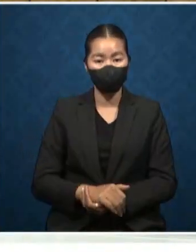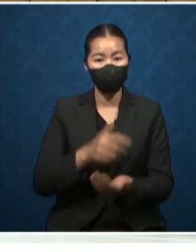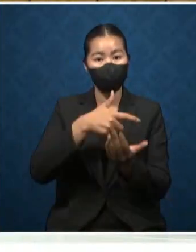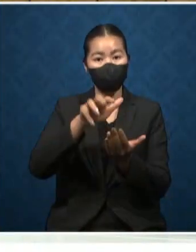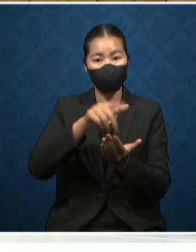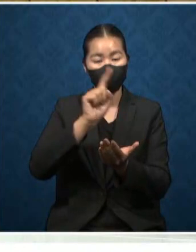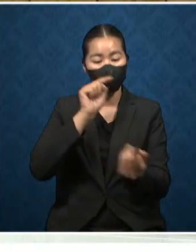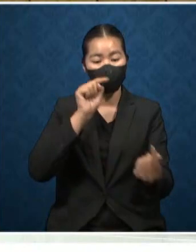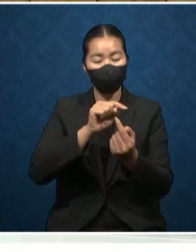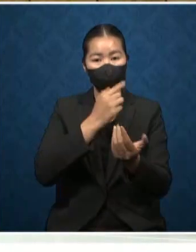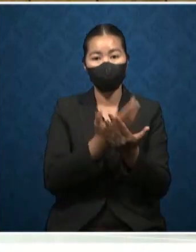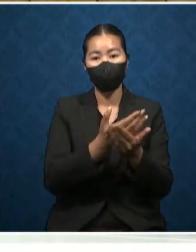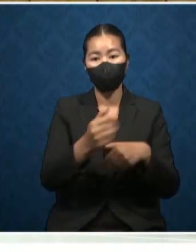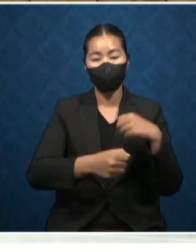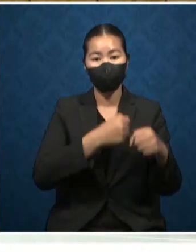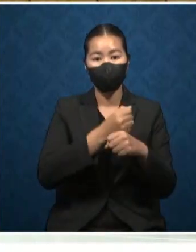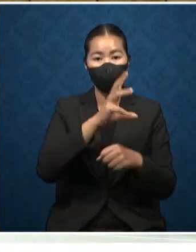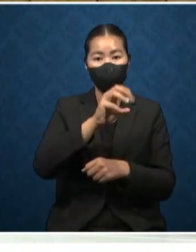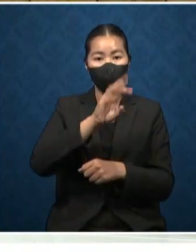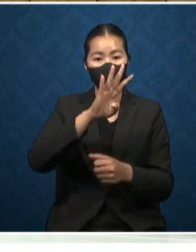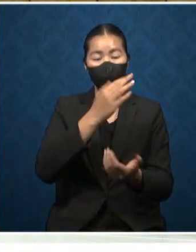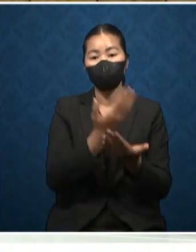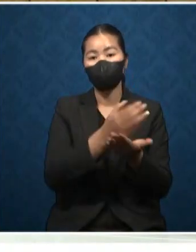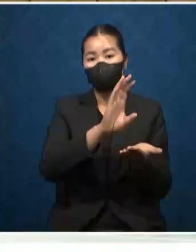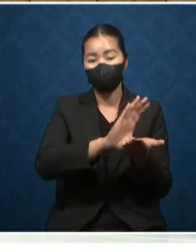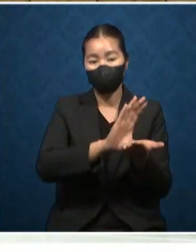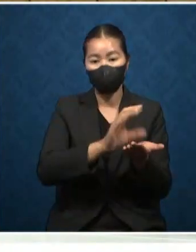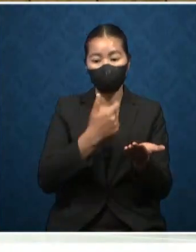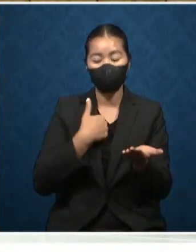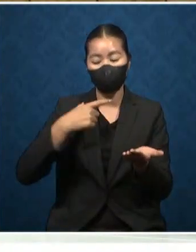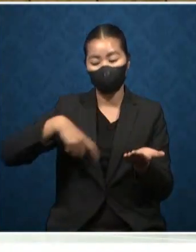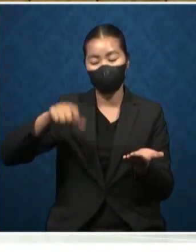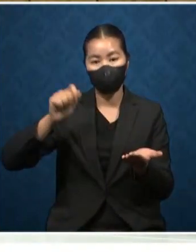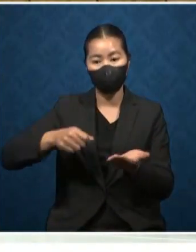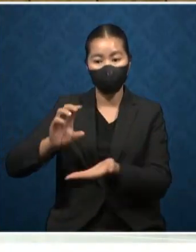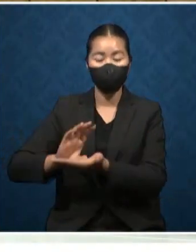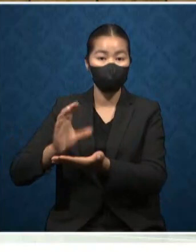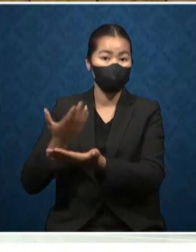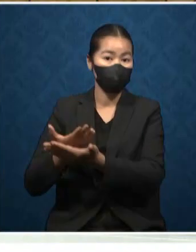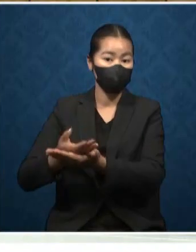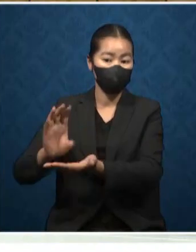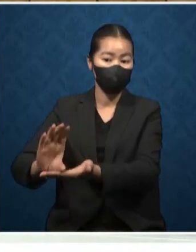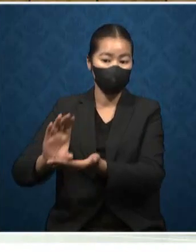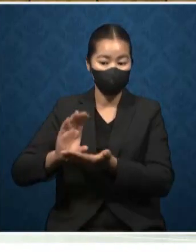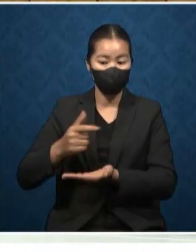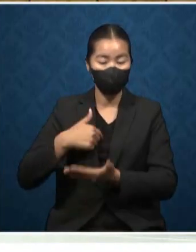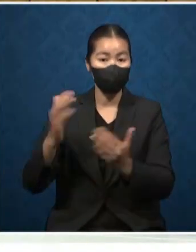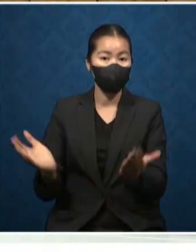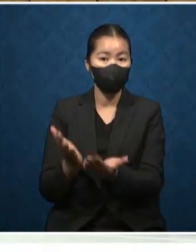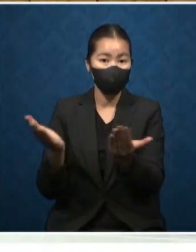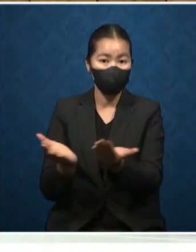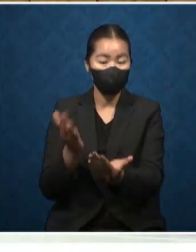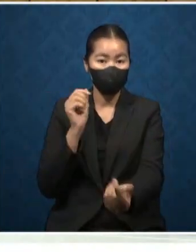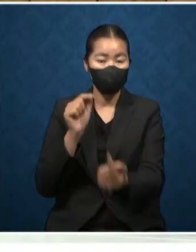2564สำนักงานศาลยุติธรรมได้รับงบประมาณรายการสนับสนุนการจัดการของรัฐสภา